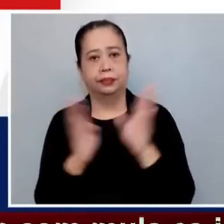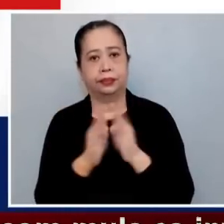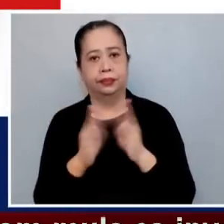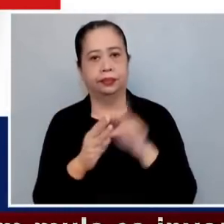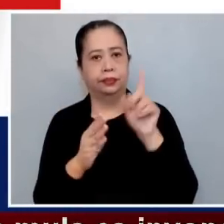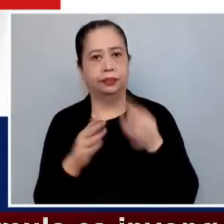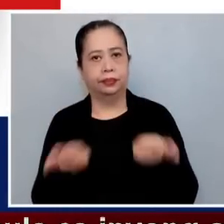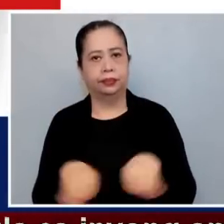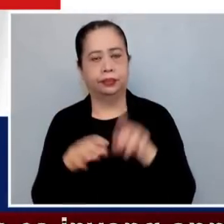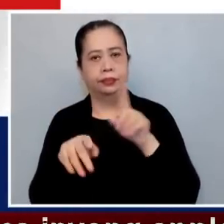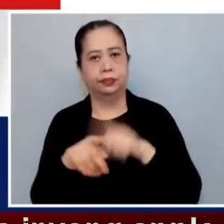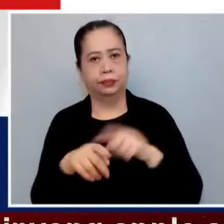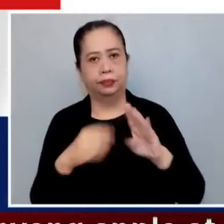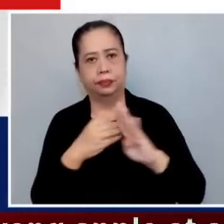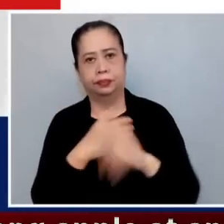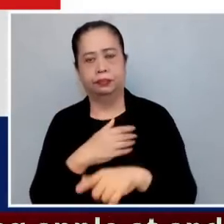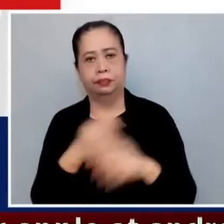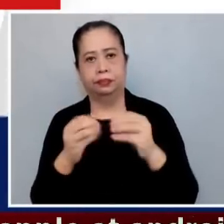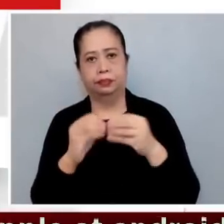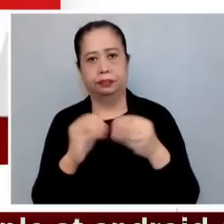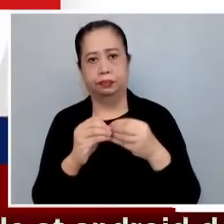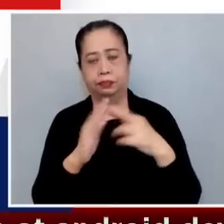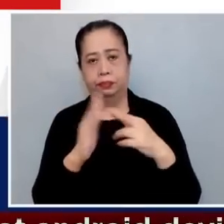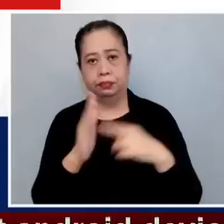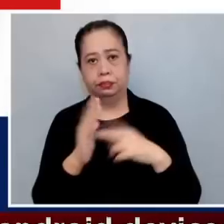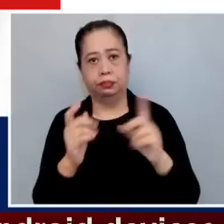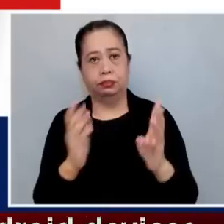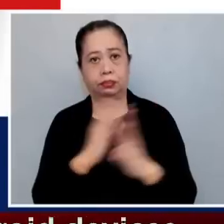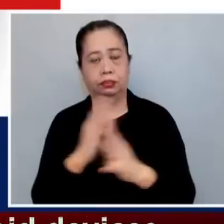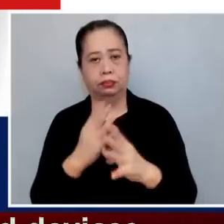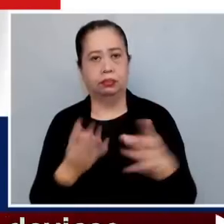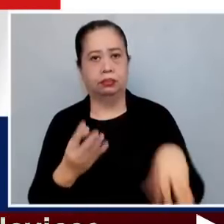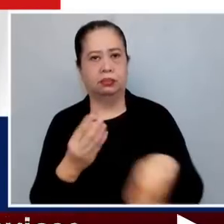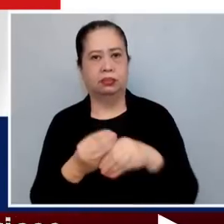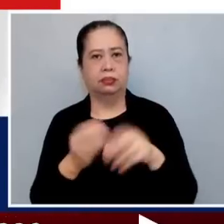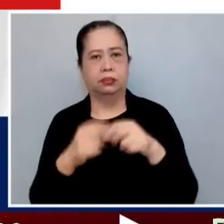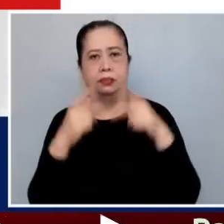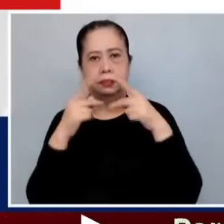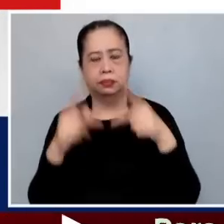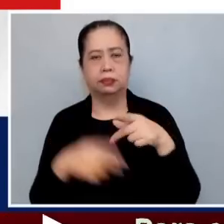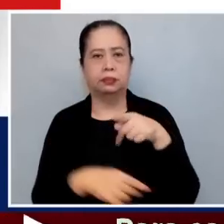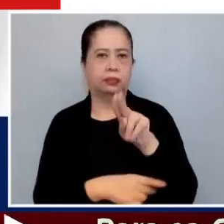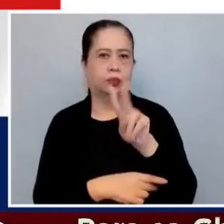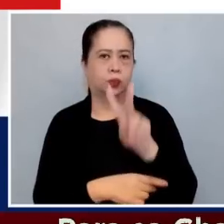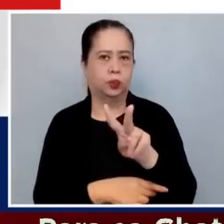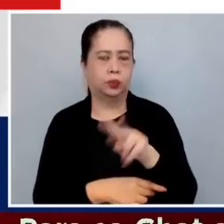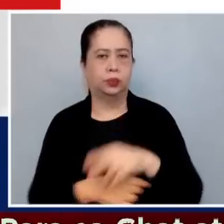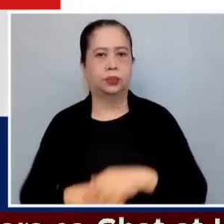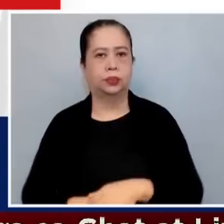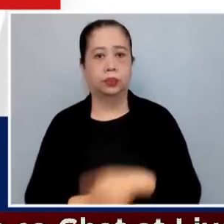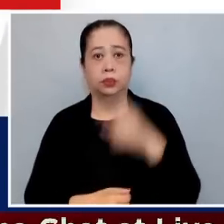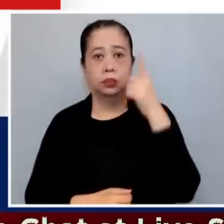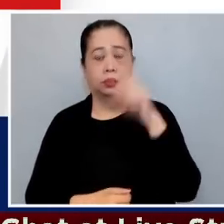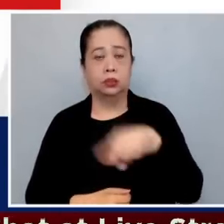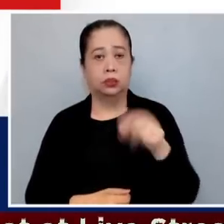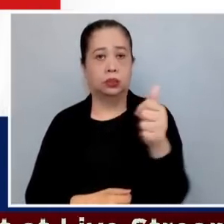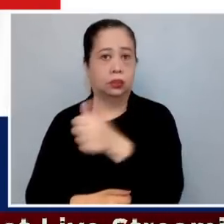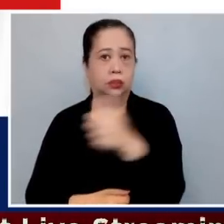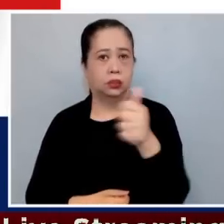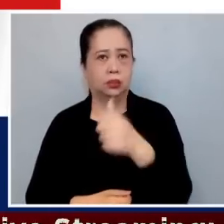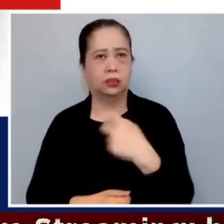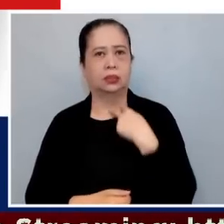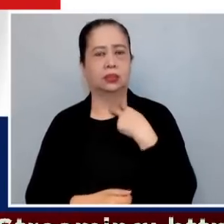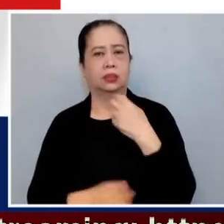ng pagbabalik ng expanded number coding ay ang pagdagdag ng mga public utility vehicles para sa mga motoristang